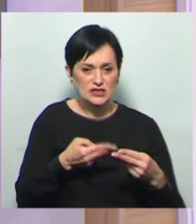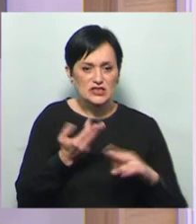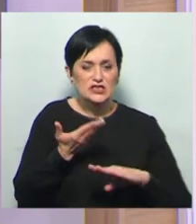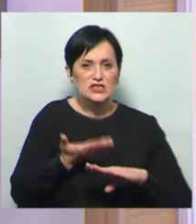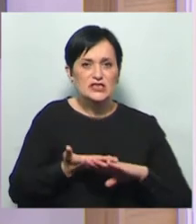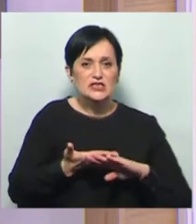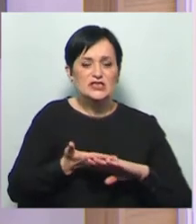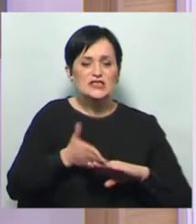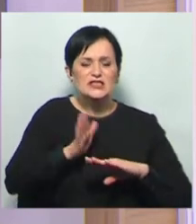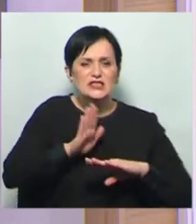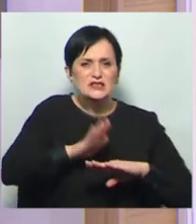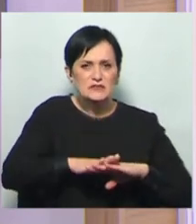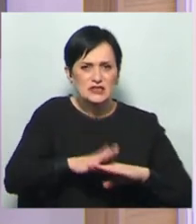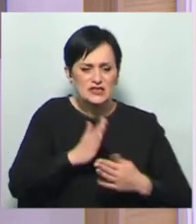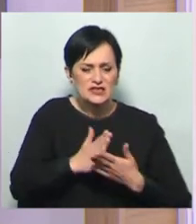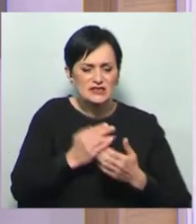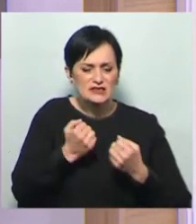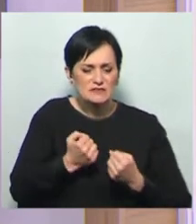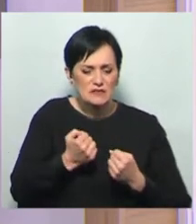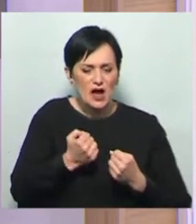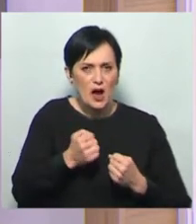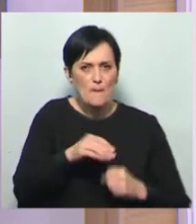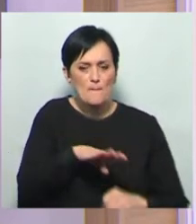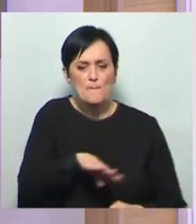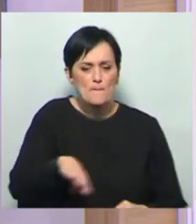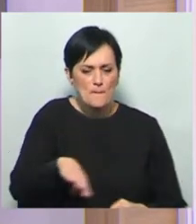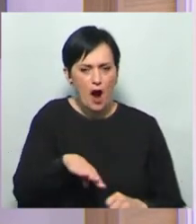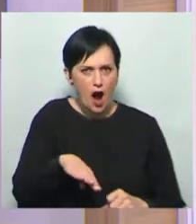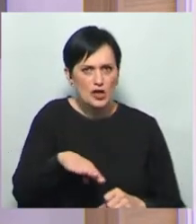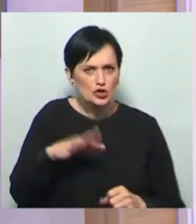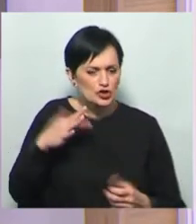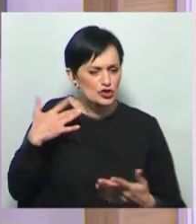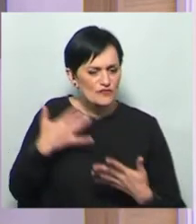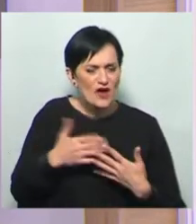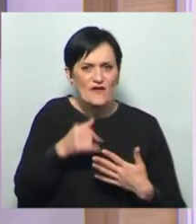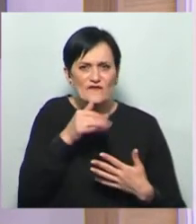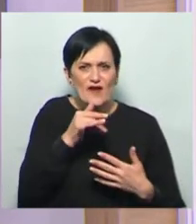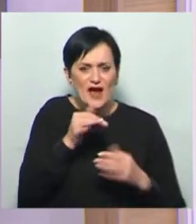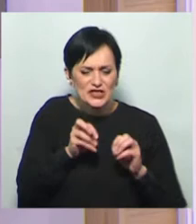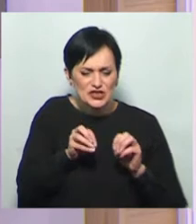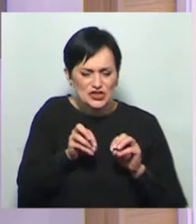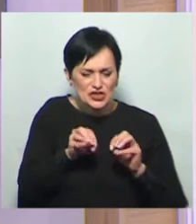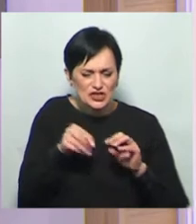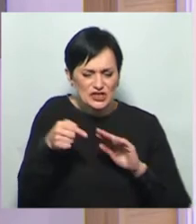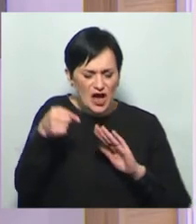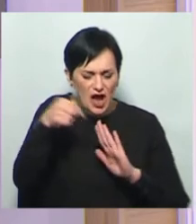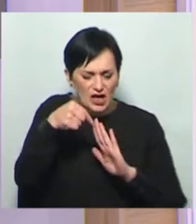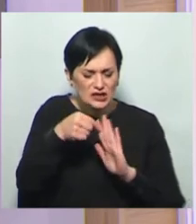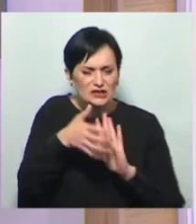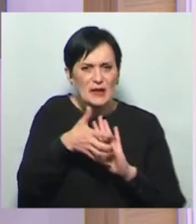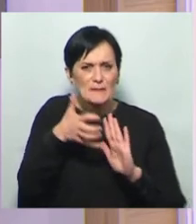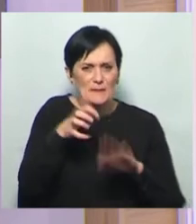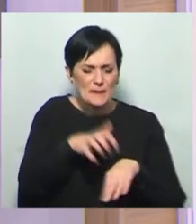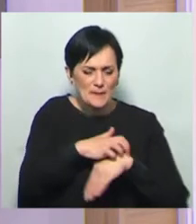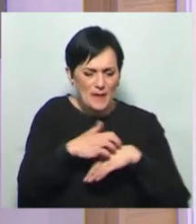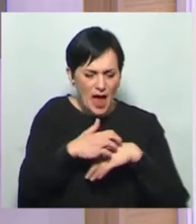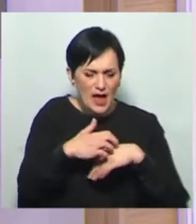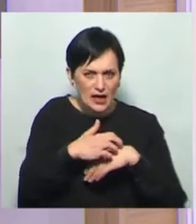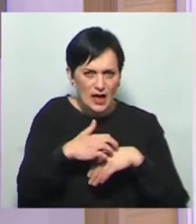სიმძიმე მაქვს მარჯვენა ფეხზე, ეს თულ ასე იყო და მქონდა თითქოს ჭიანჭველები და დიან ნექავება და